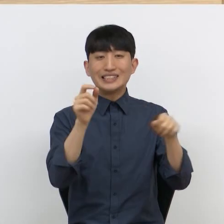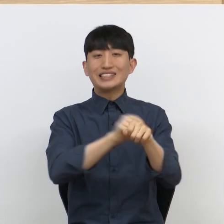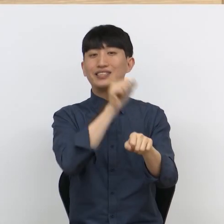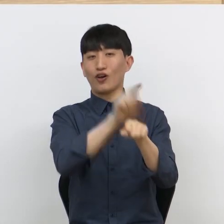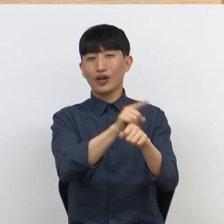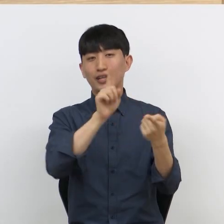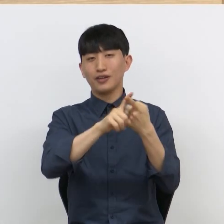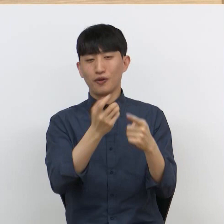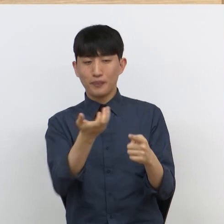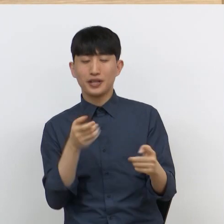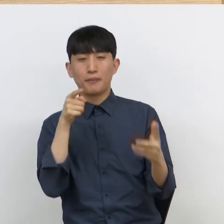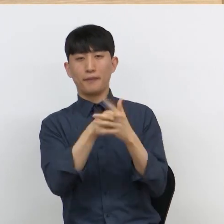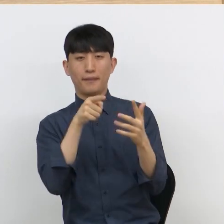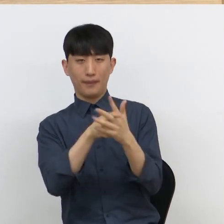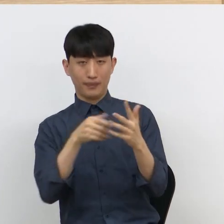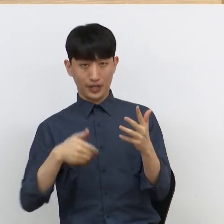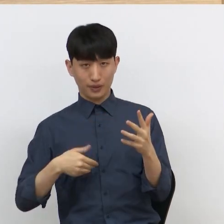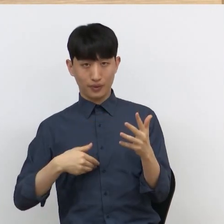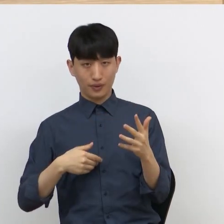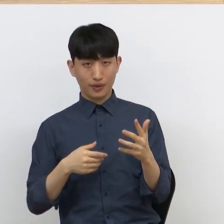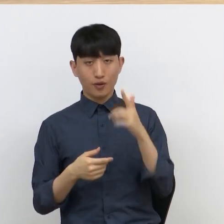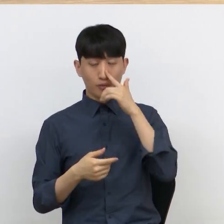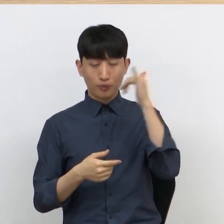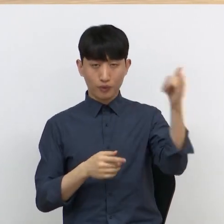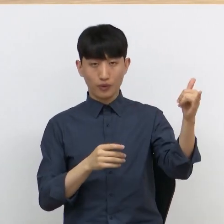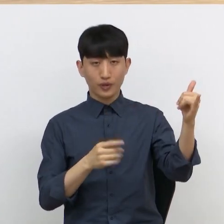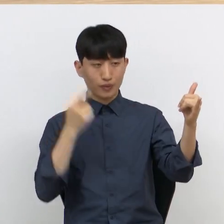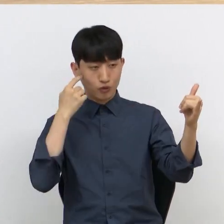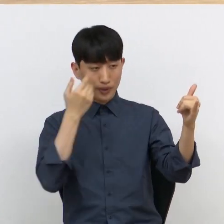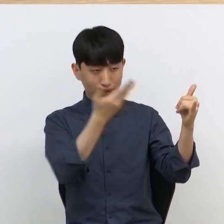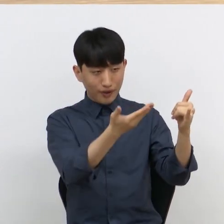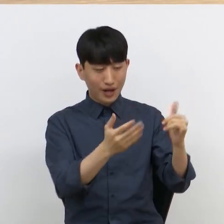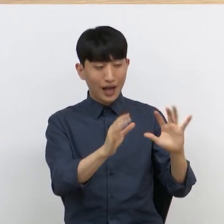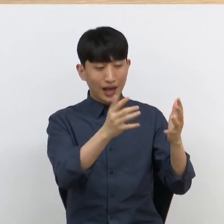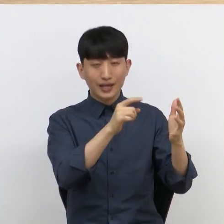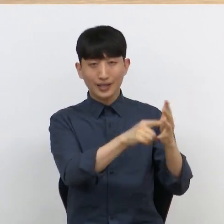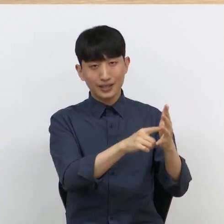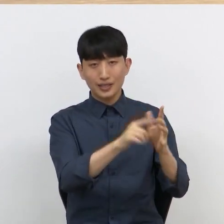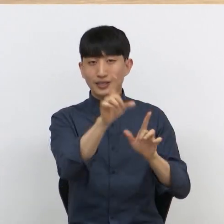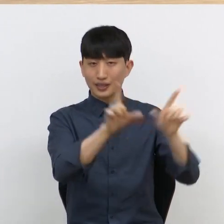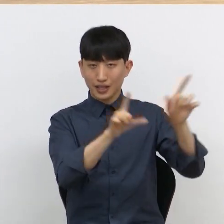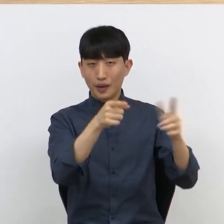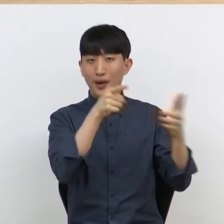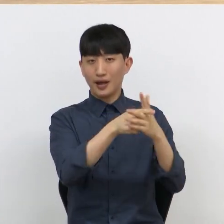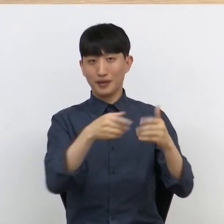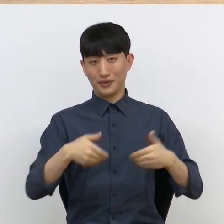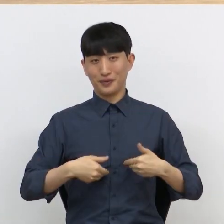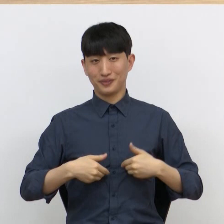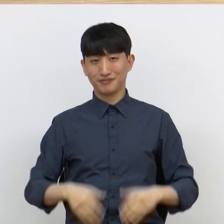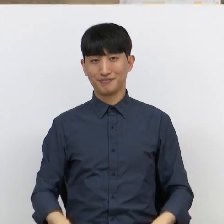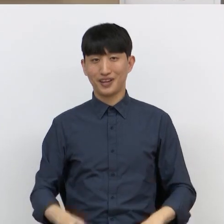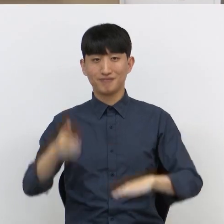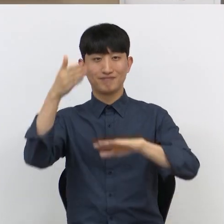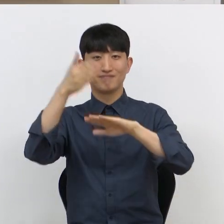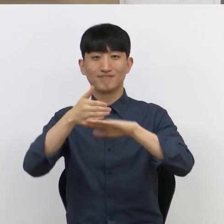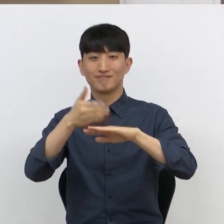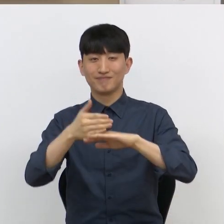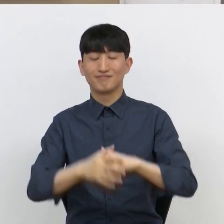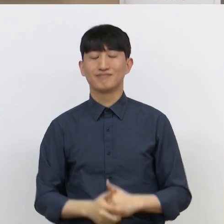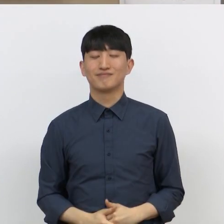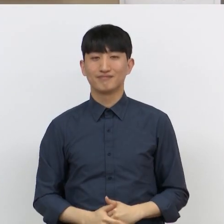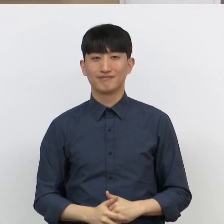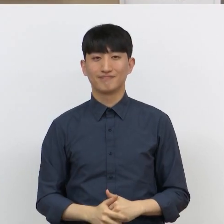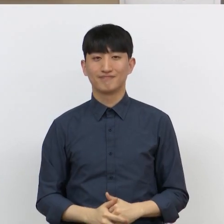때문에 보호자를 통해서 아동들의 상태를 잘 파악하는 것이 되게 중요합니다. 감사합니다. 예,